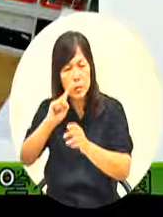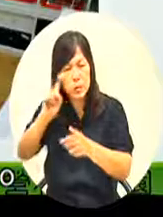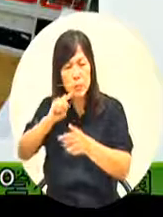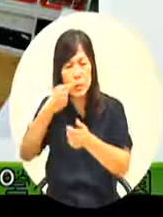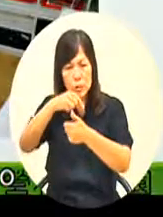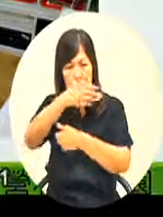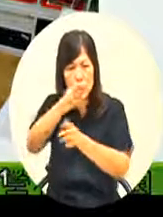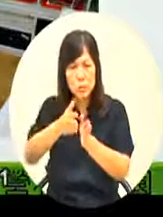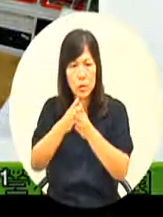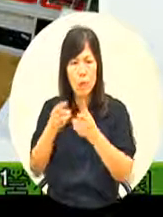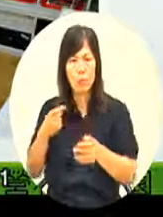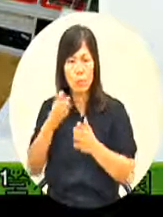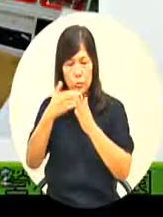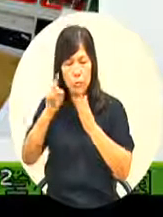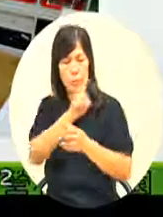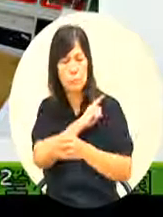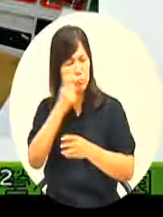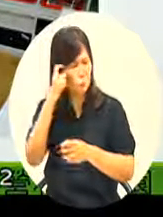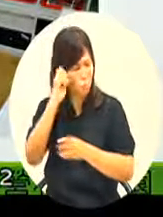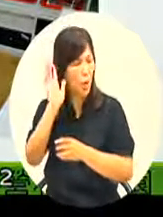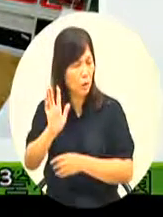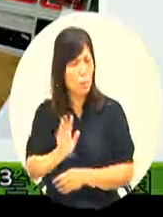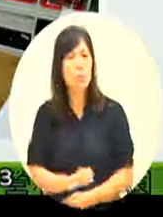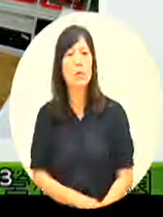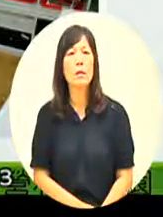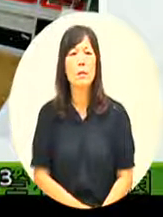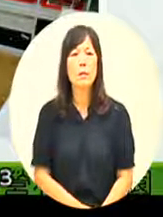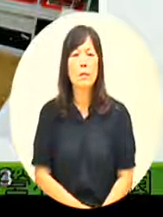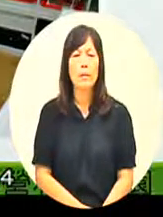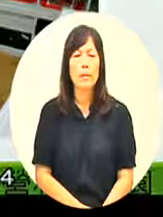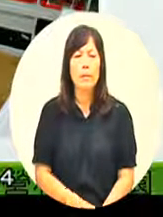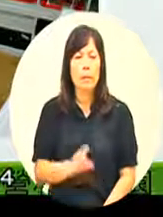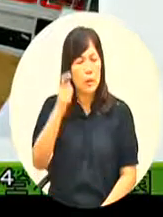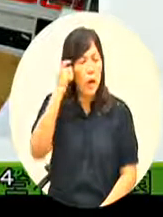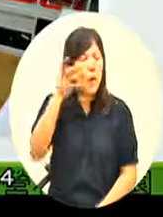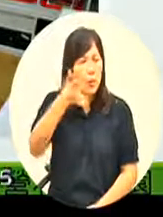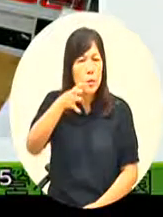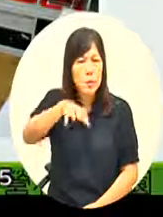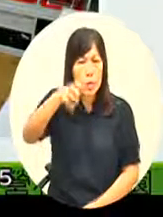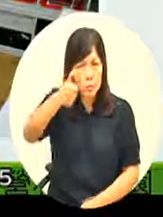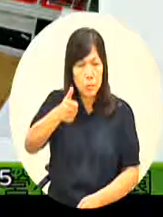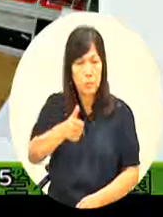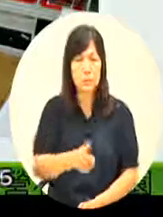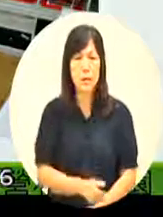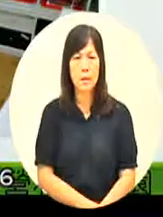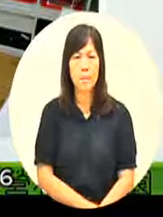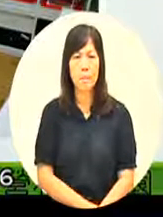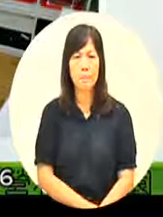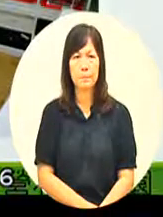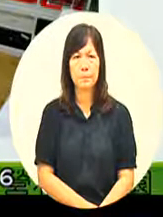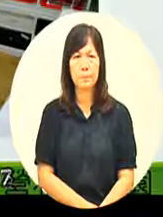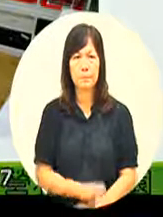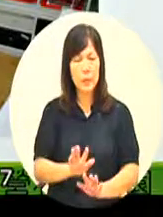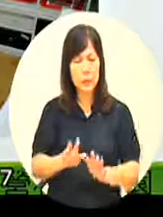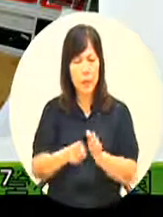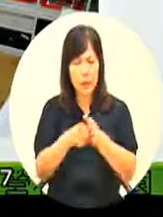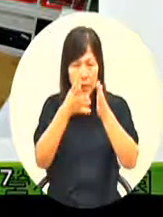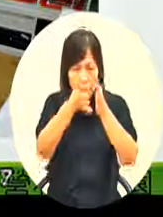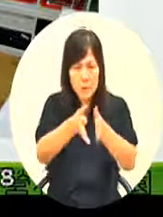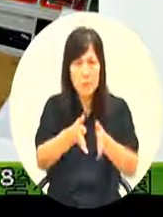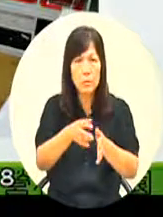学校都会有自己的很多的想法哈。那我想请问局长哈，目前我们针对这